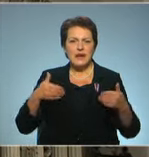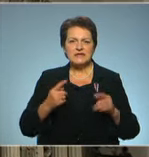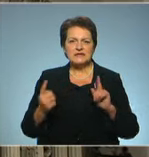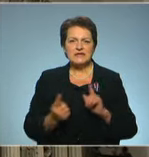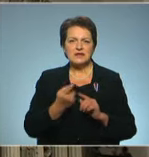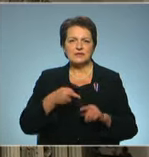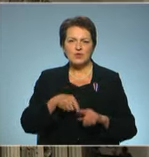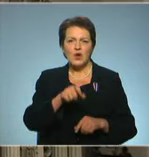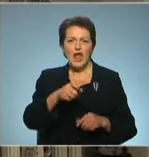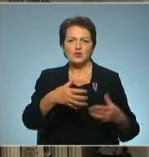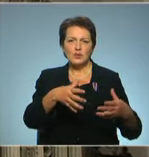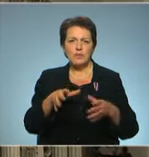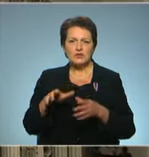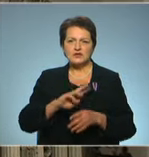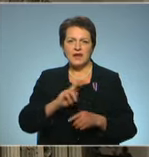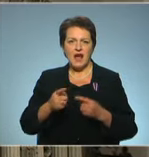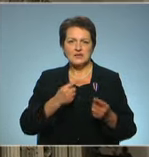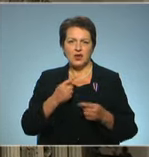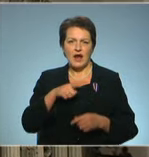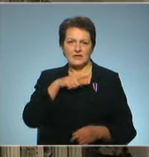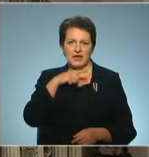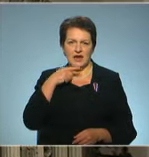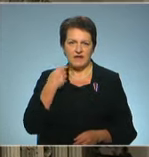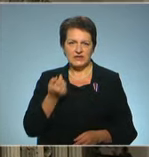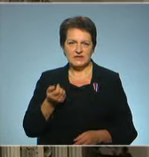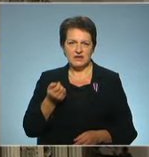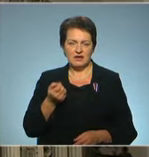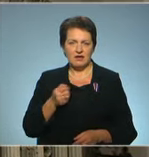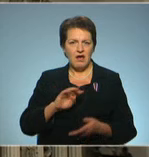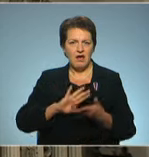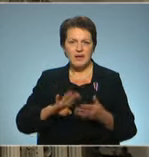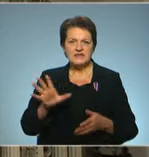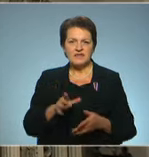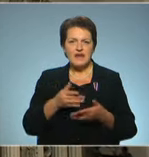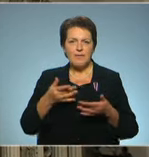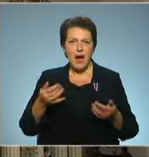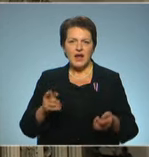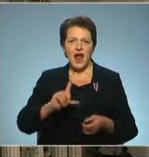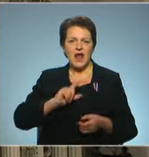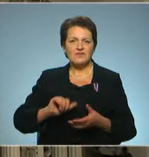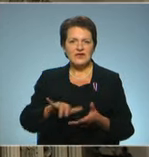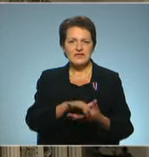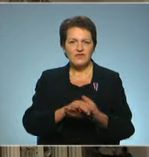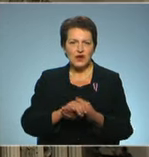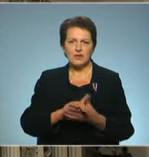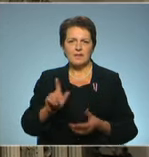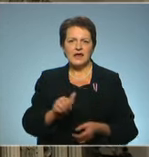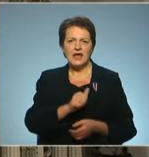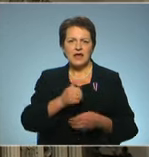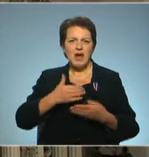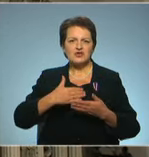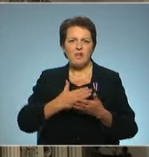tur ļaužu pulciņus, kas sarunājas krieviski. Bez visa pārējā Latvijas vienotība ir īpaša